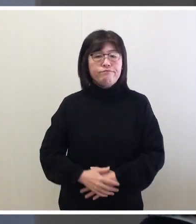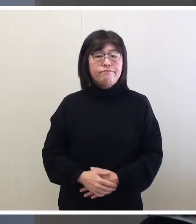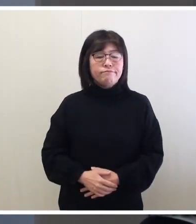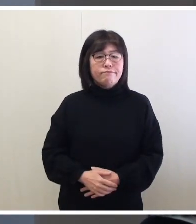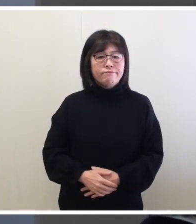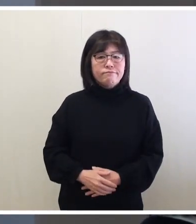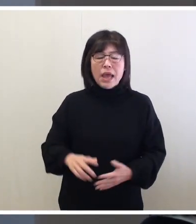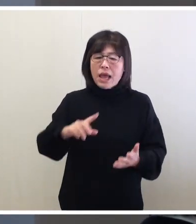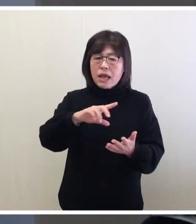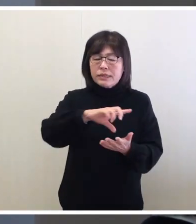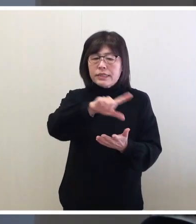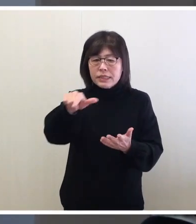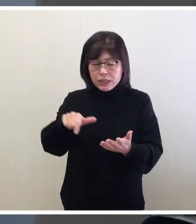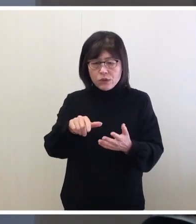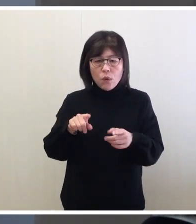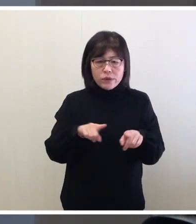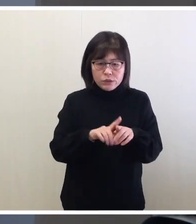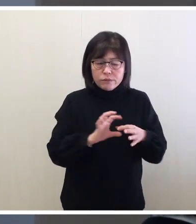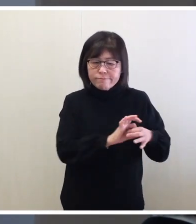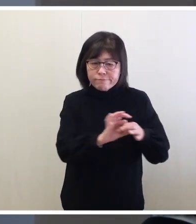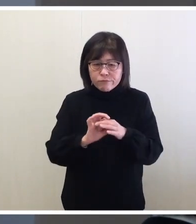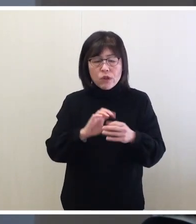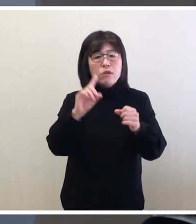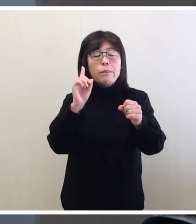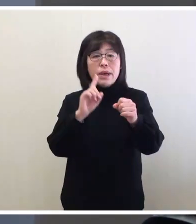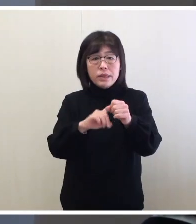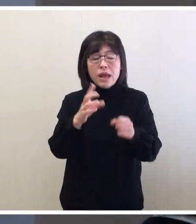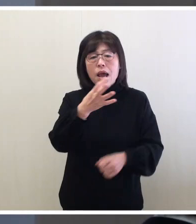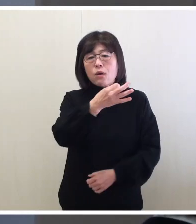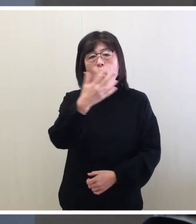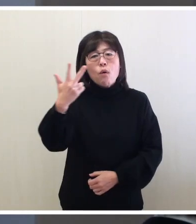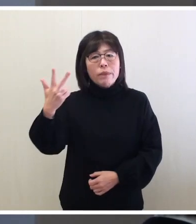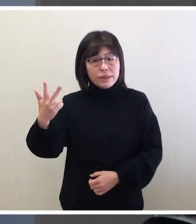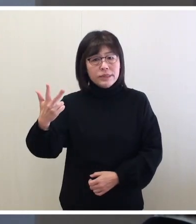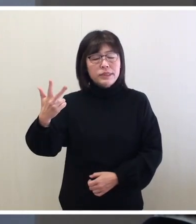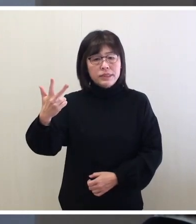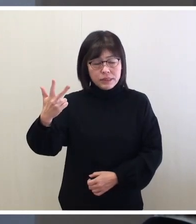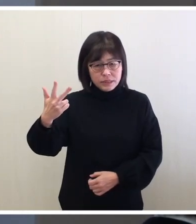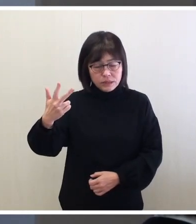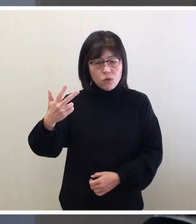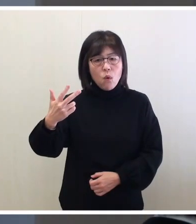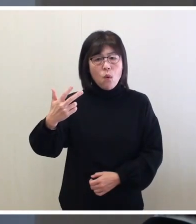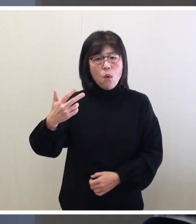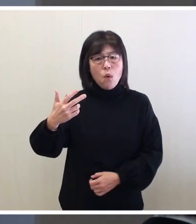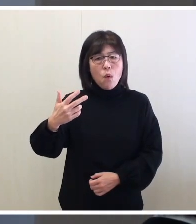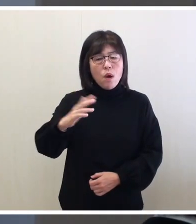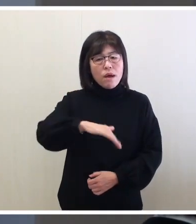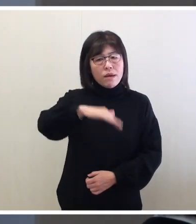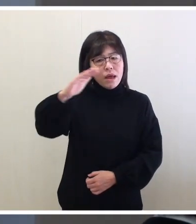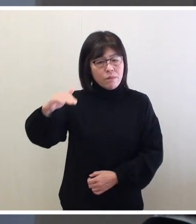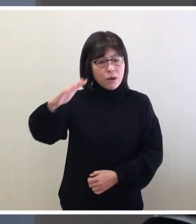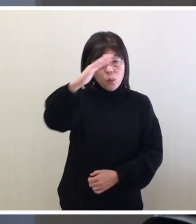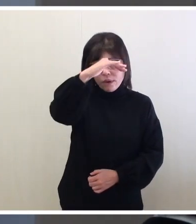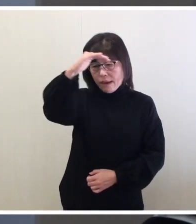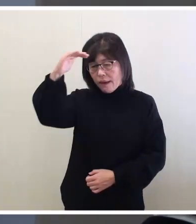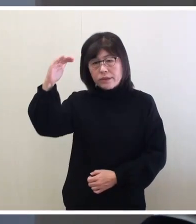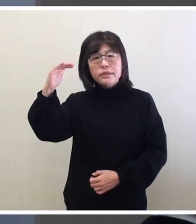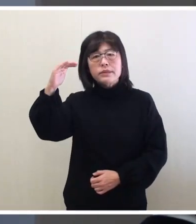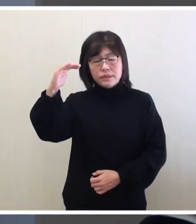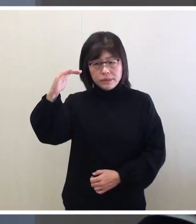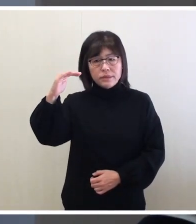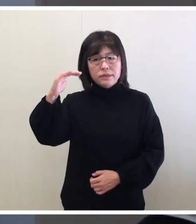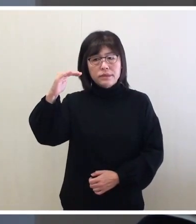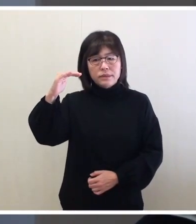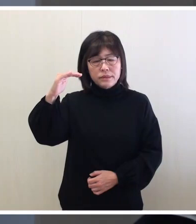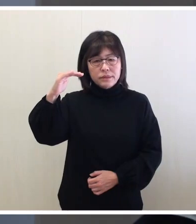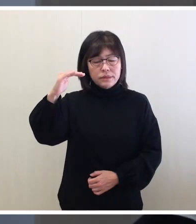周辺環境との調和を図るために、神戸六甲の緑豊かな斜面地と調和する配当を予